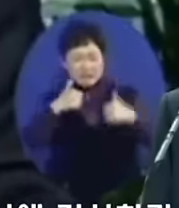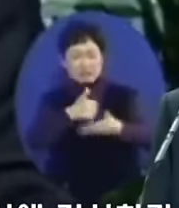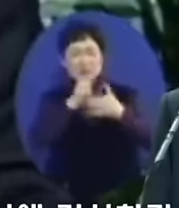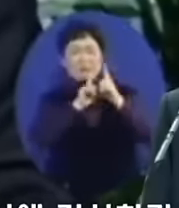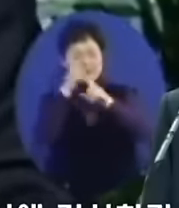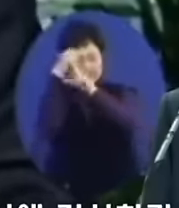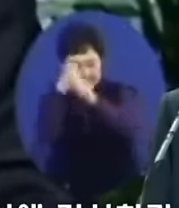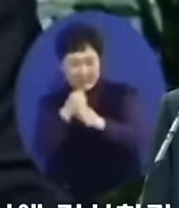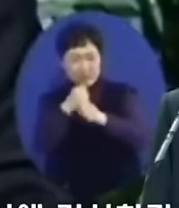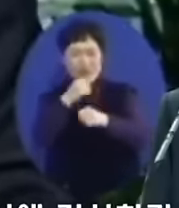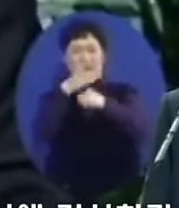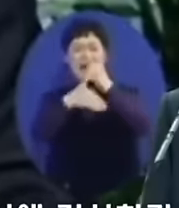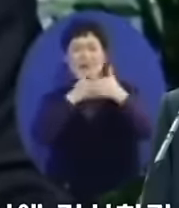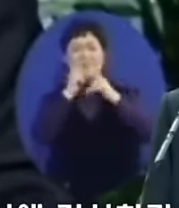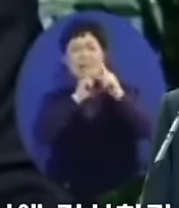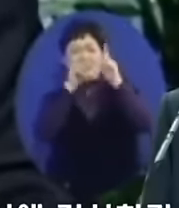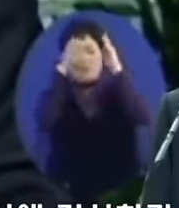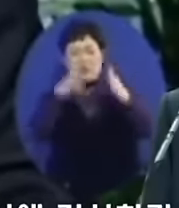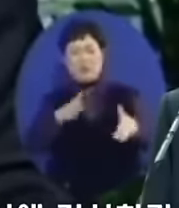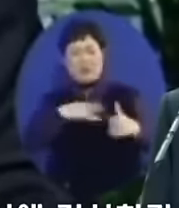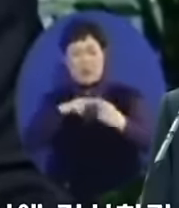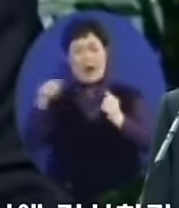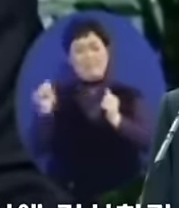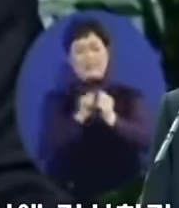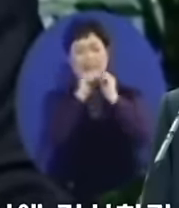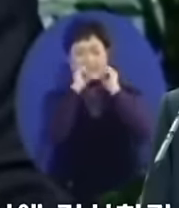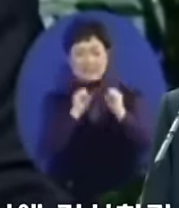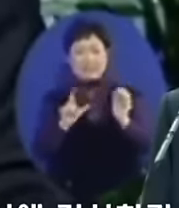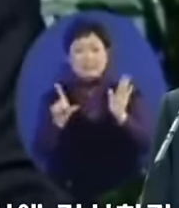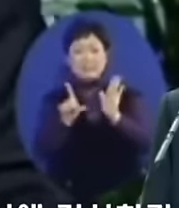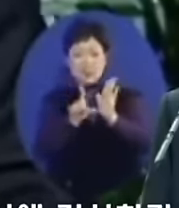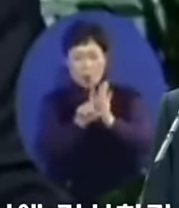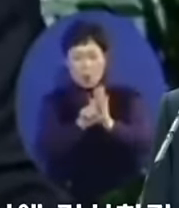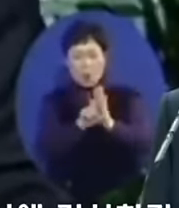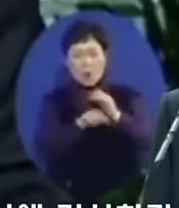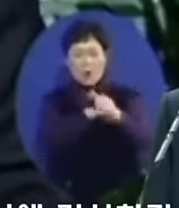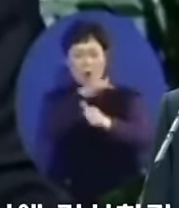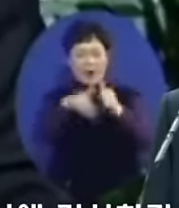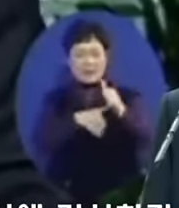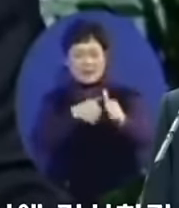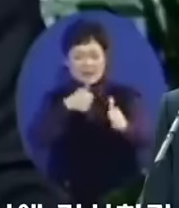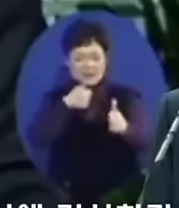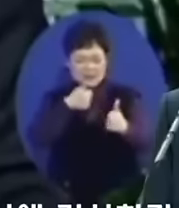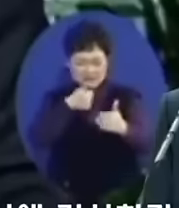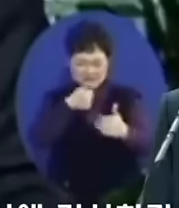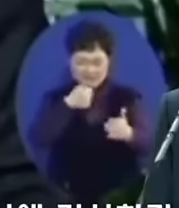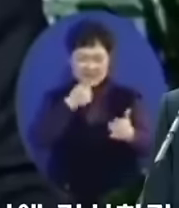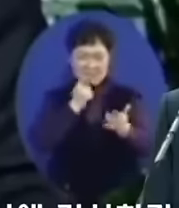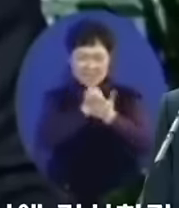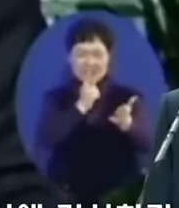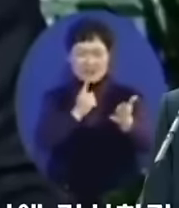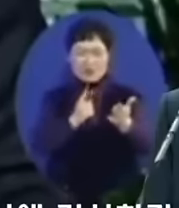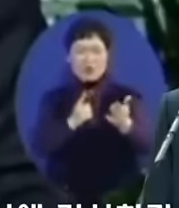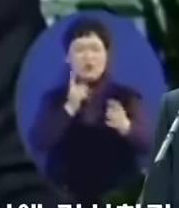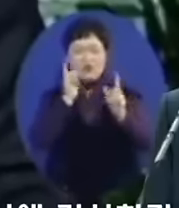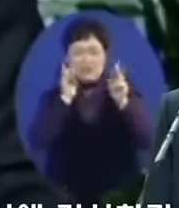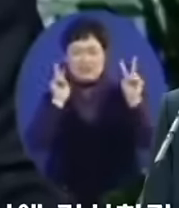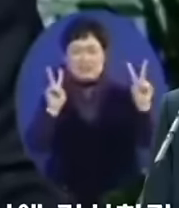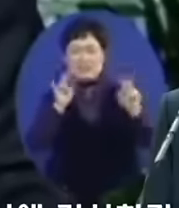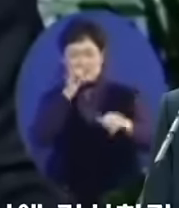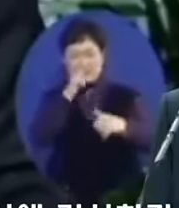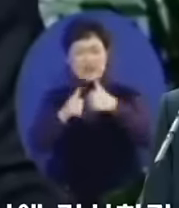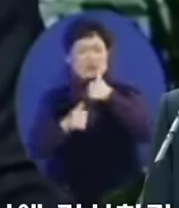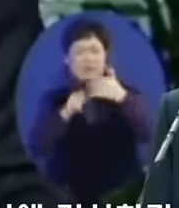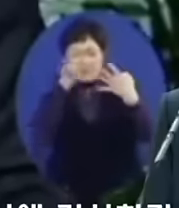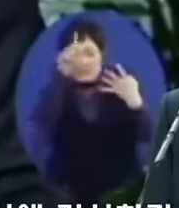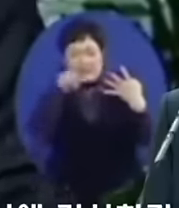의지하고 하나님이 말씀을 통해서 나와 같이 계신 것을 믿음으로 환경을 이기고 승리할 수가 있는 것입니다. 로마서